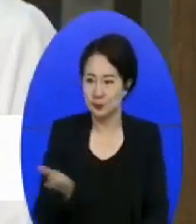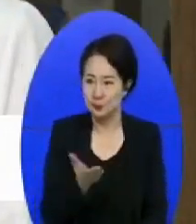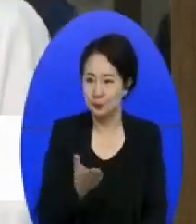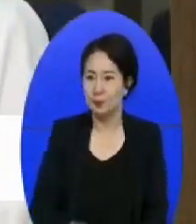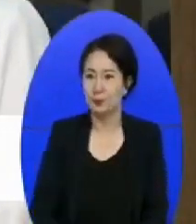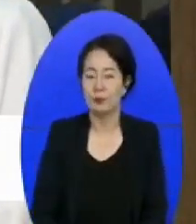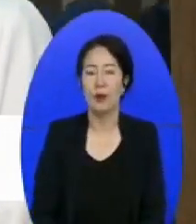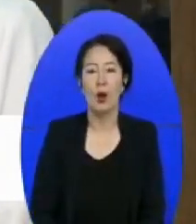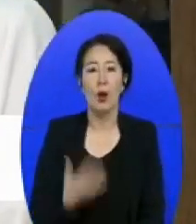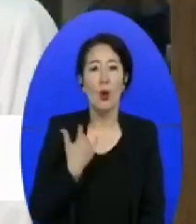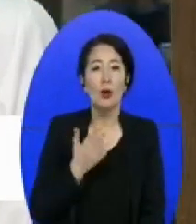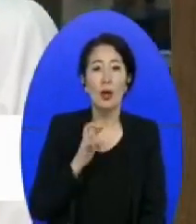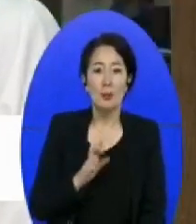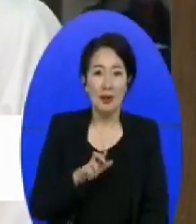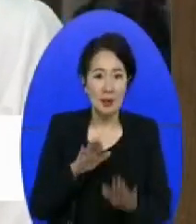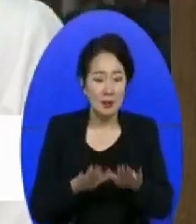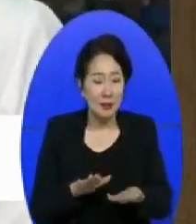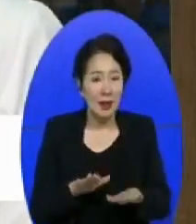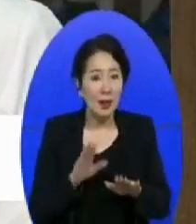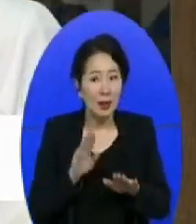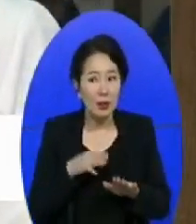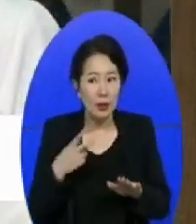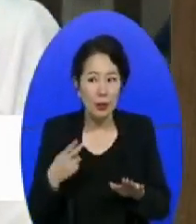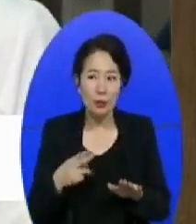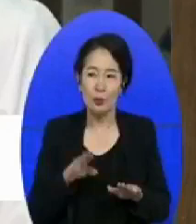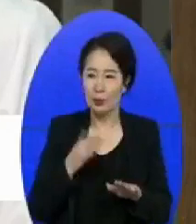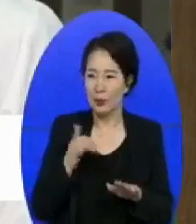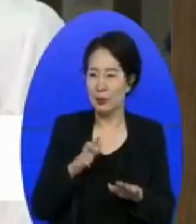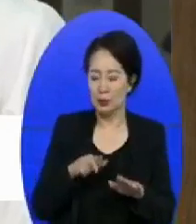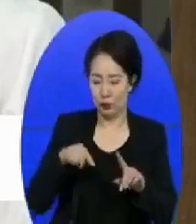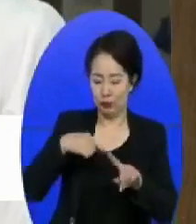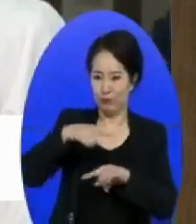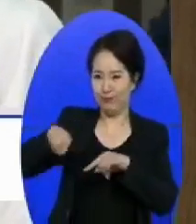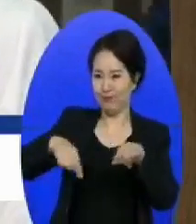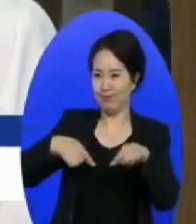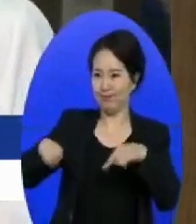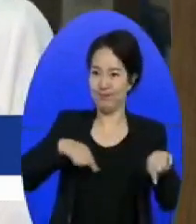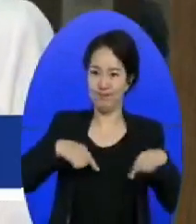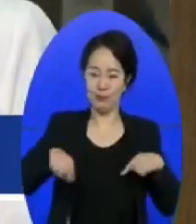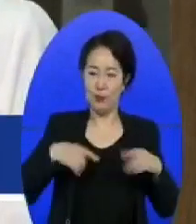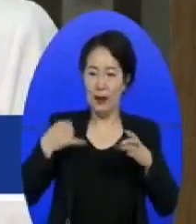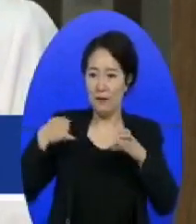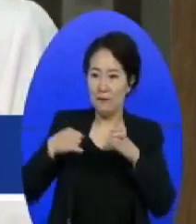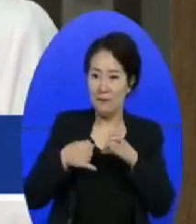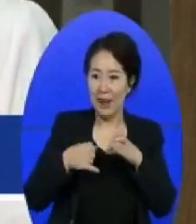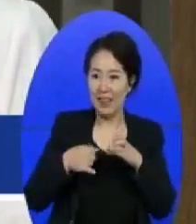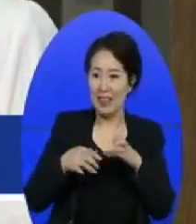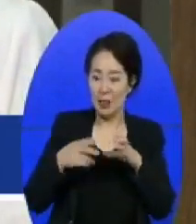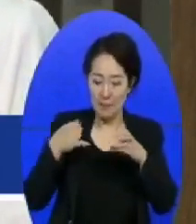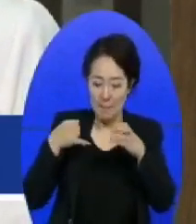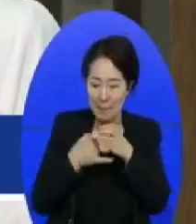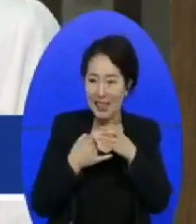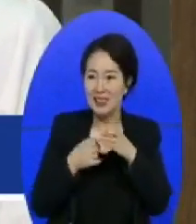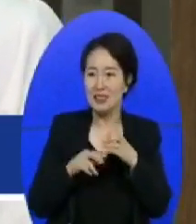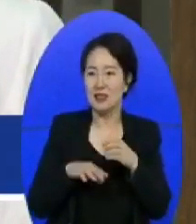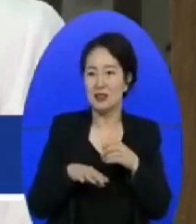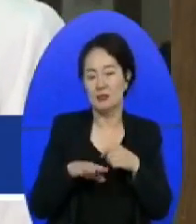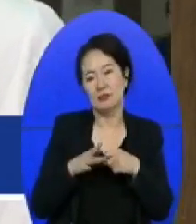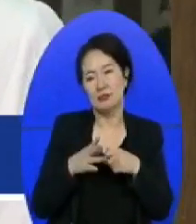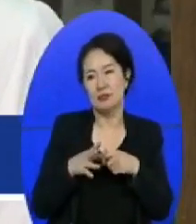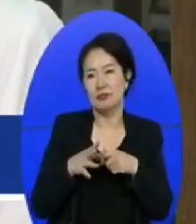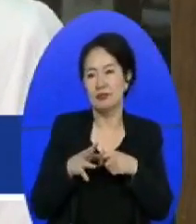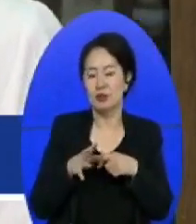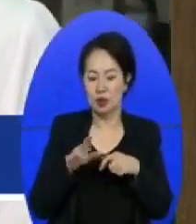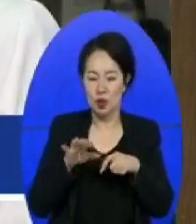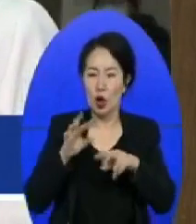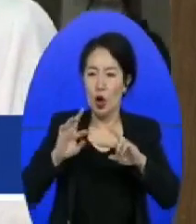Улаанбаатарт байгаа нөхцөлд бол нөгөө иргэн тойрных нь бактери бол нэгдүгээр тийм хотын орчинд өөр